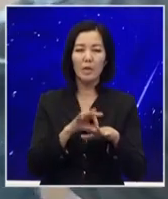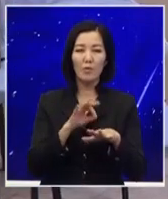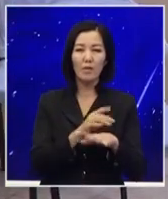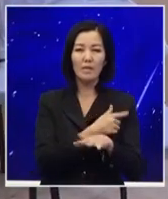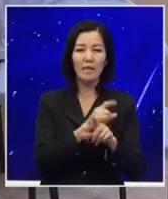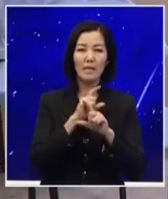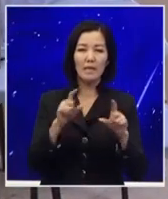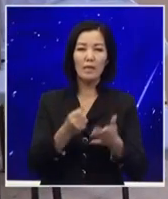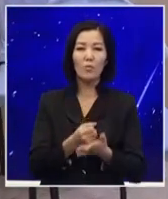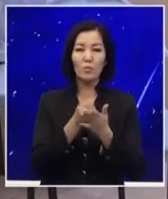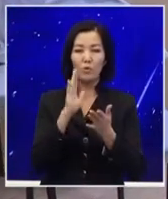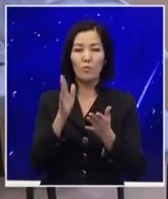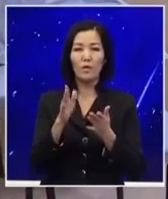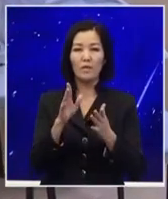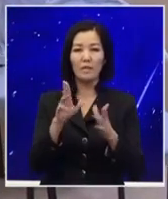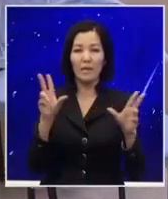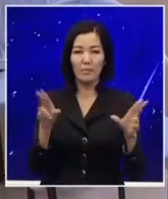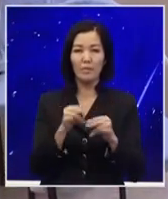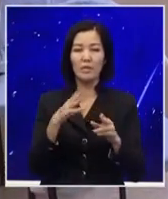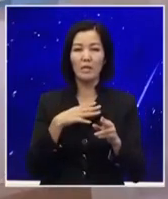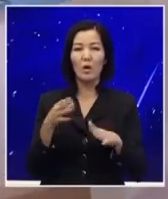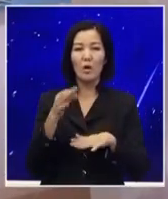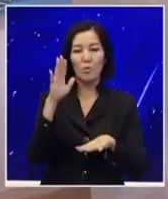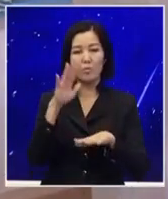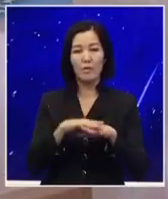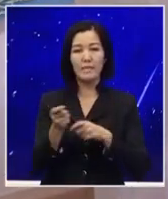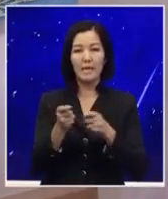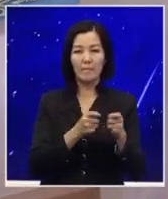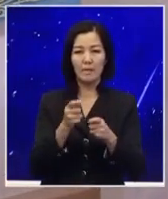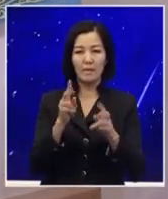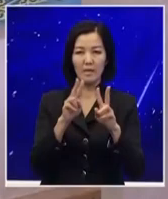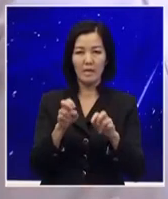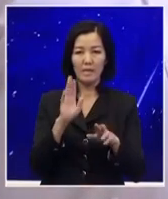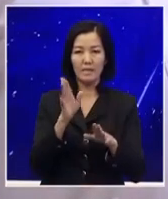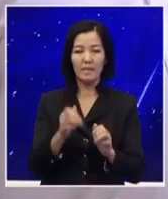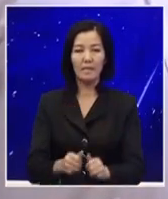танытатындарын жеткізді. Бұл мәселе алдағы уақытта облыс әкімдігінде қарастырылмақ.